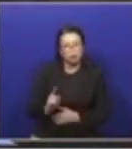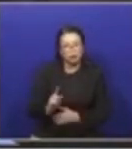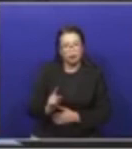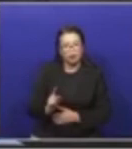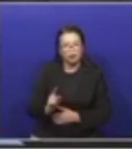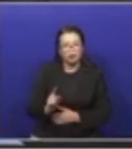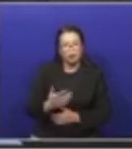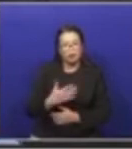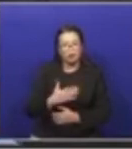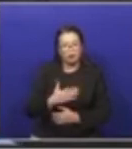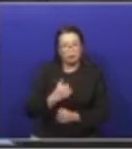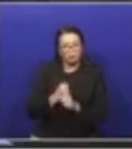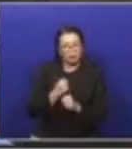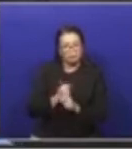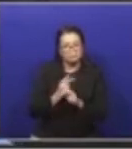สิ่งที่เราต้องไปทำเหมืองถ่านหินจะไปเดินตากแดดไปเดินเสียงในดงระเบิดและยังสร้างฝุ่นจำนวนมหาศาลในระหว่างการก่อสร้างและการขนส่งทำไมครับเอาแค่ตัวอย่างเดียวพอลองไปที่เชียงใหม่บ้านผมครับไปถามพี่น้องที่บ้านกะเบอะดินอำเภออมก๋อยว่าเขาอยากได้เหมืองถ่านหินไหม